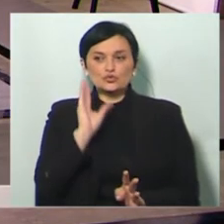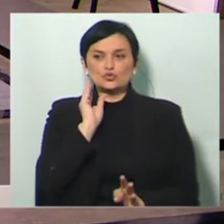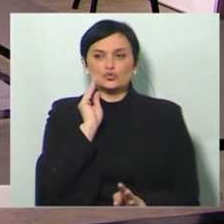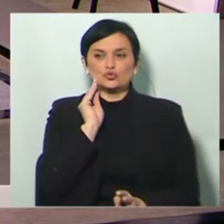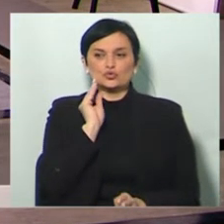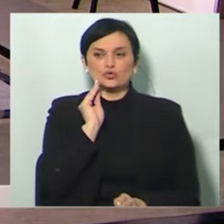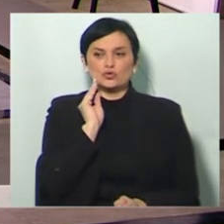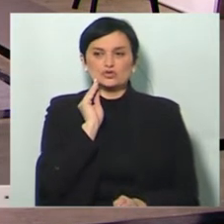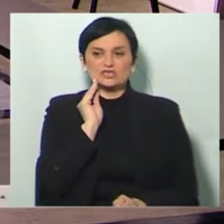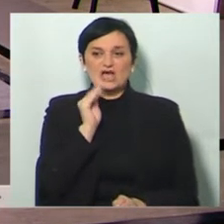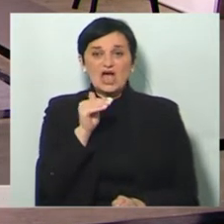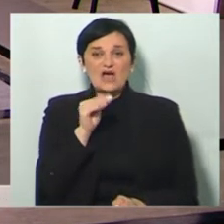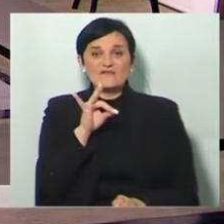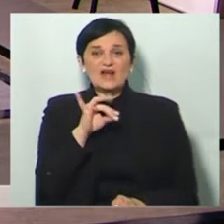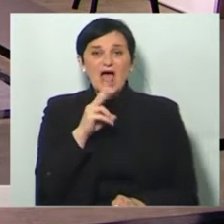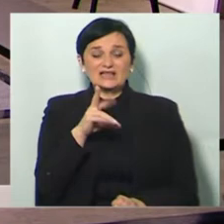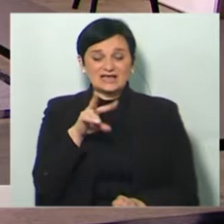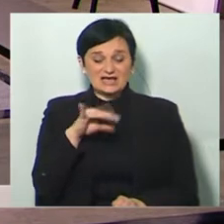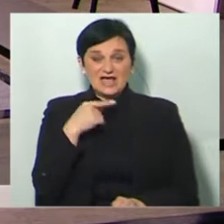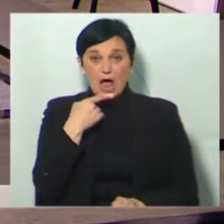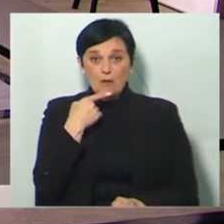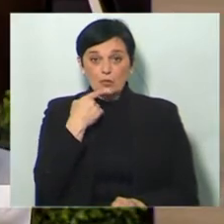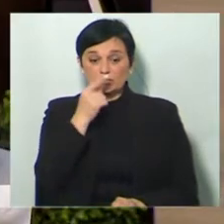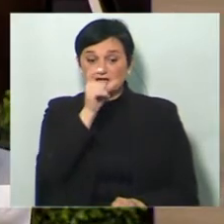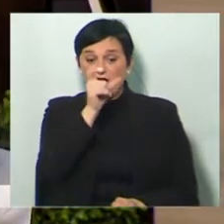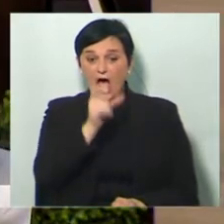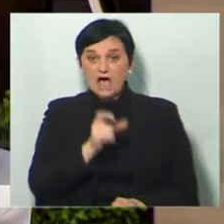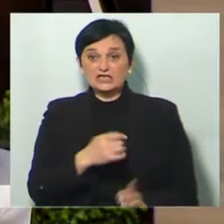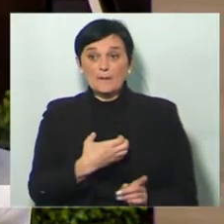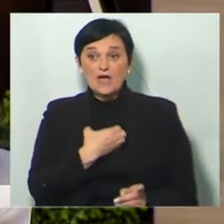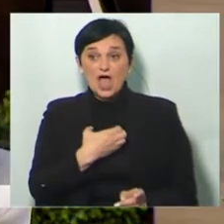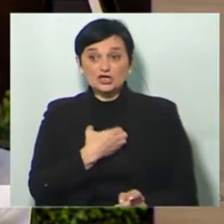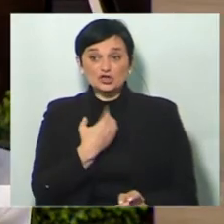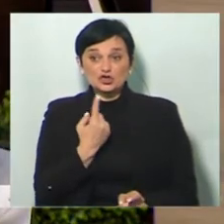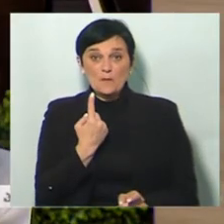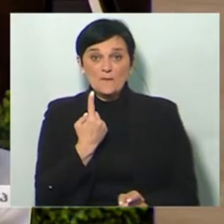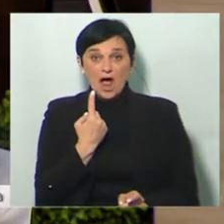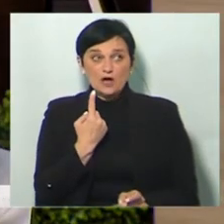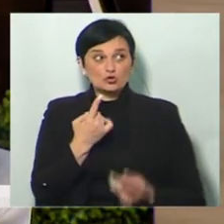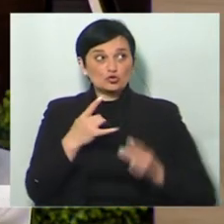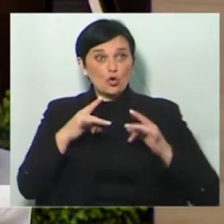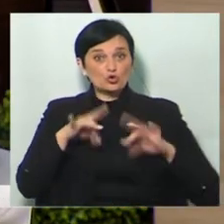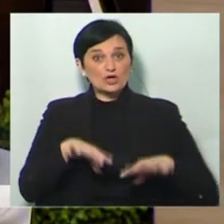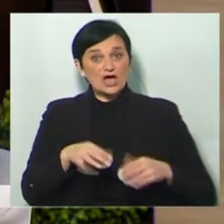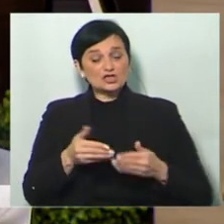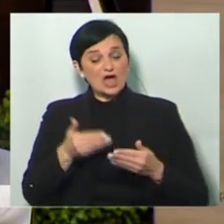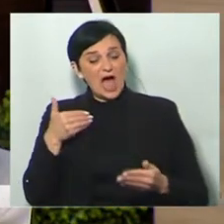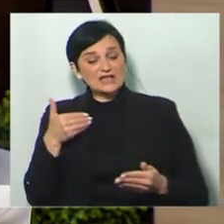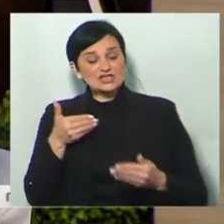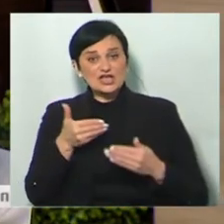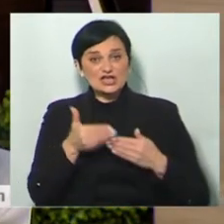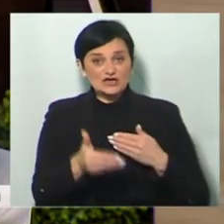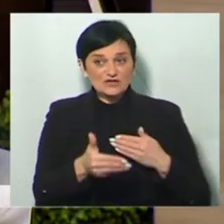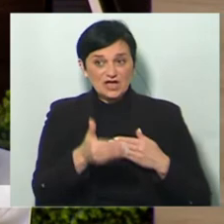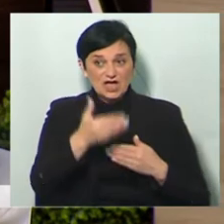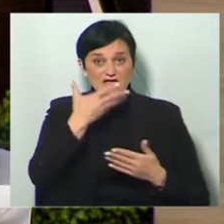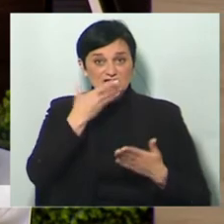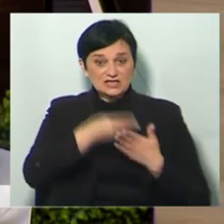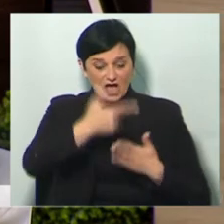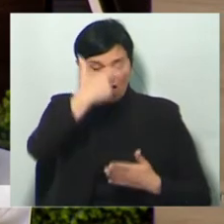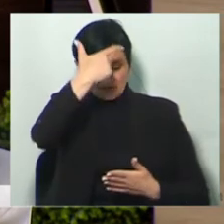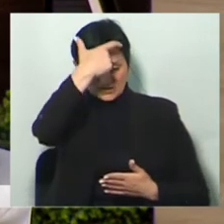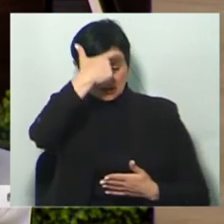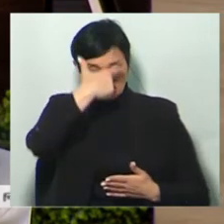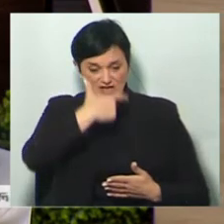როდესაც ფრანკლი ამბობდა, რომ ადამიანს ეშინია მარტო დარჩენის, იმიტომ რომ ადრე თუ გვიან თავის თავში ჩახედვა